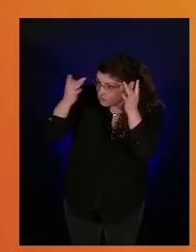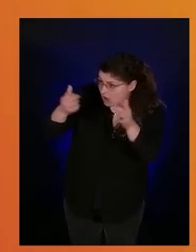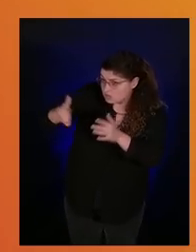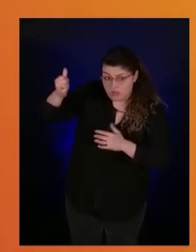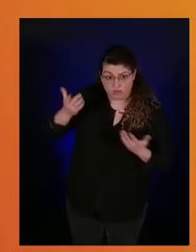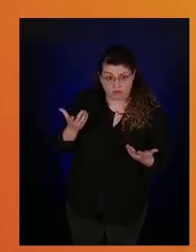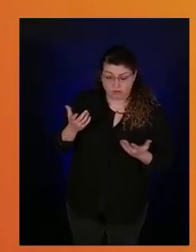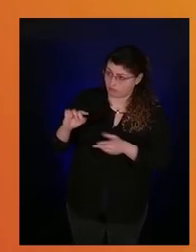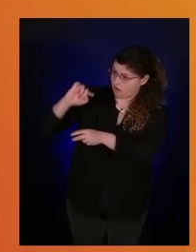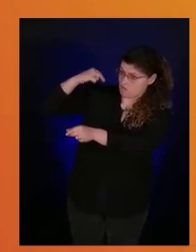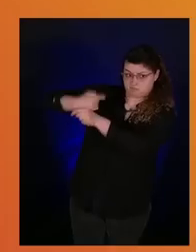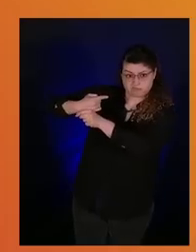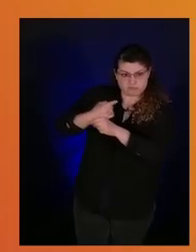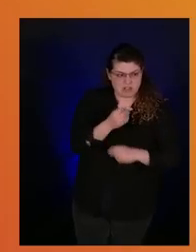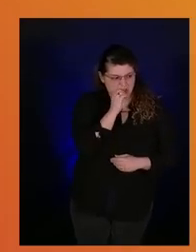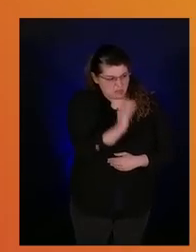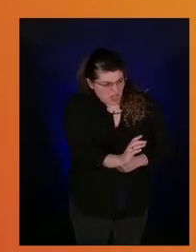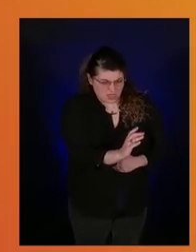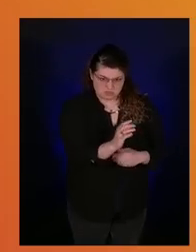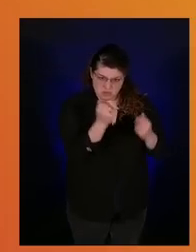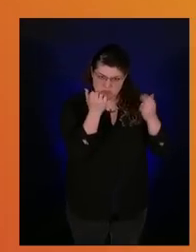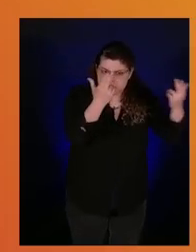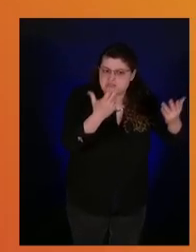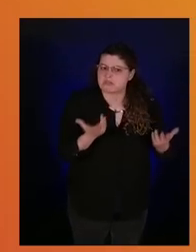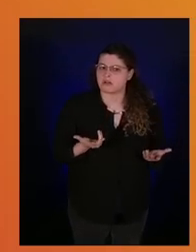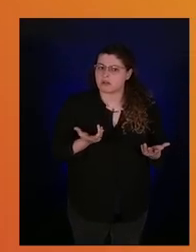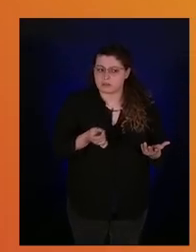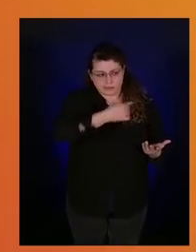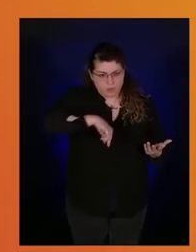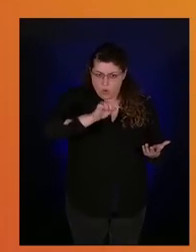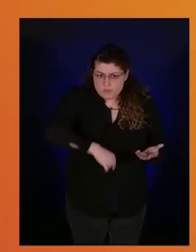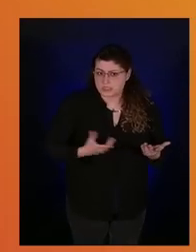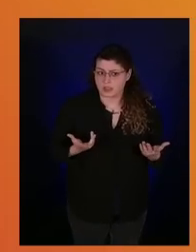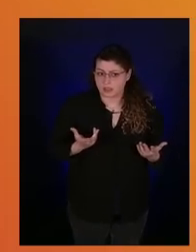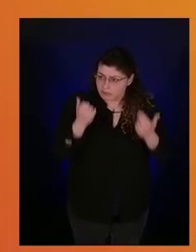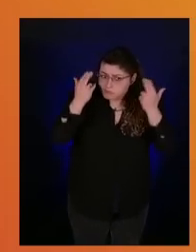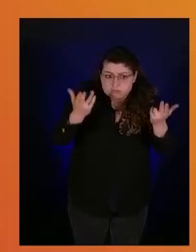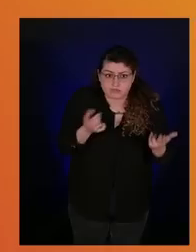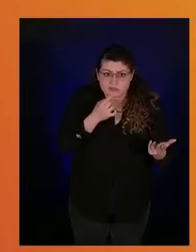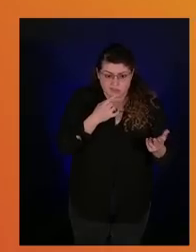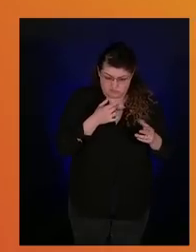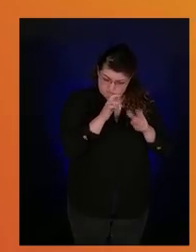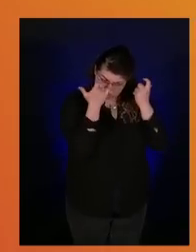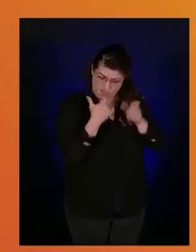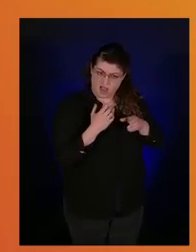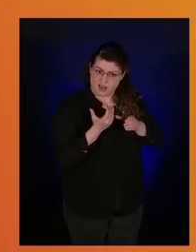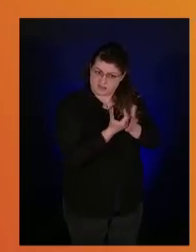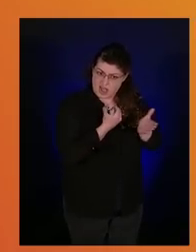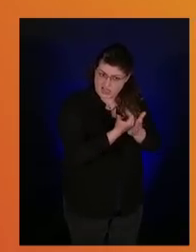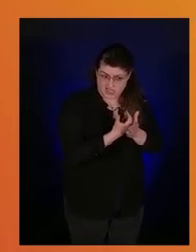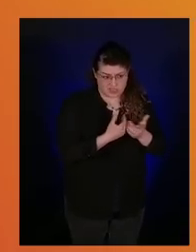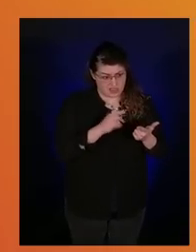veut nous imposer un capitalisme réactionnaire, un monde dans lequel il ne fera pas bon être un salarié, être une